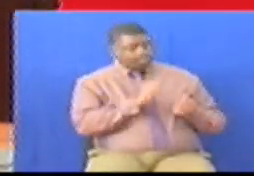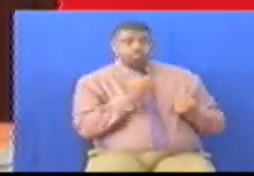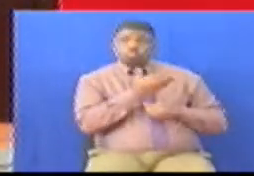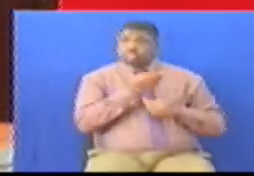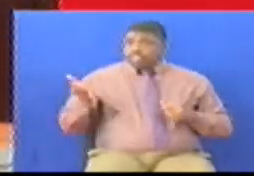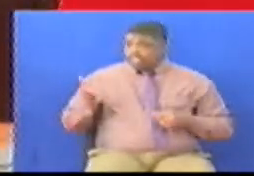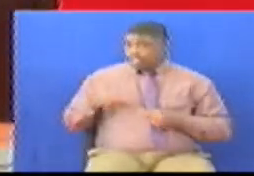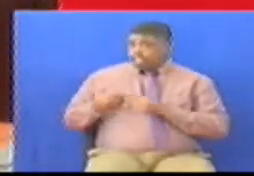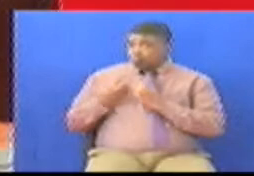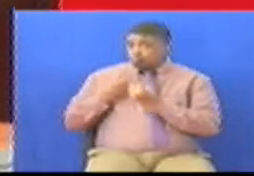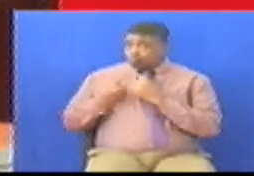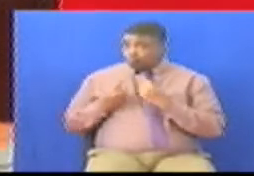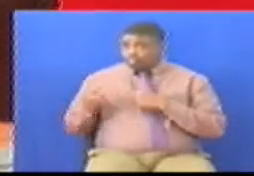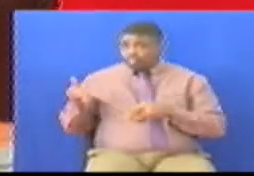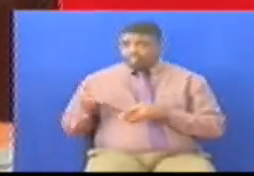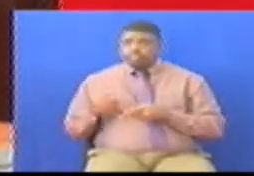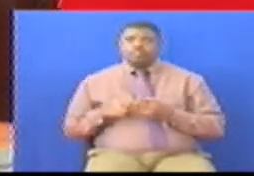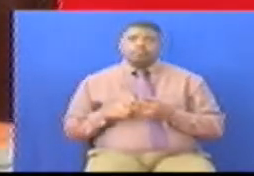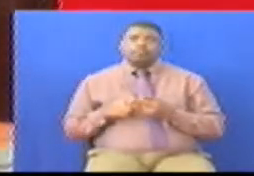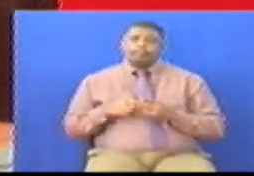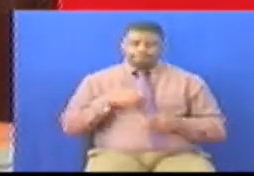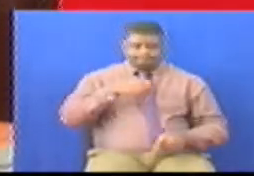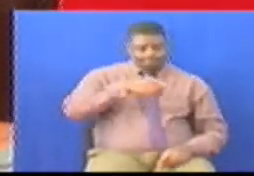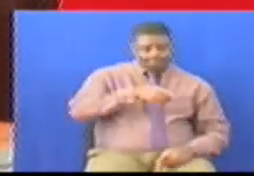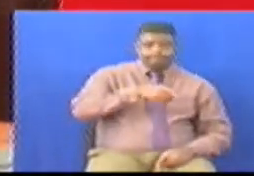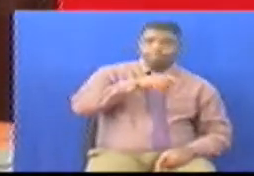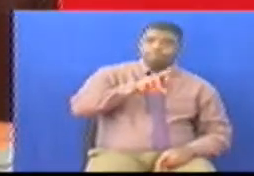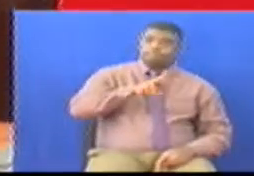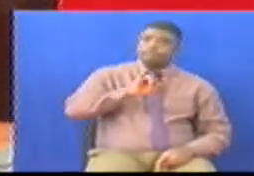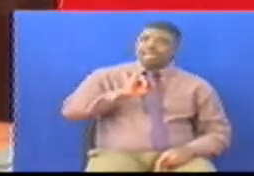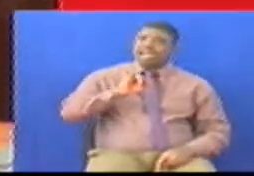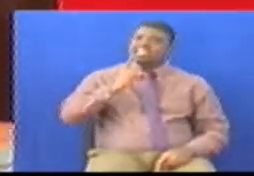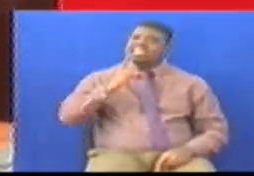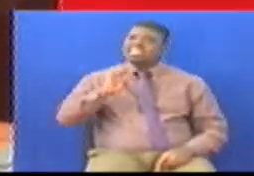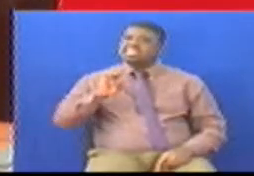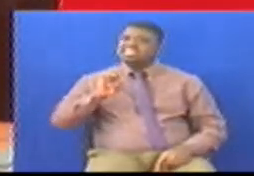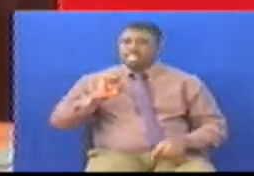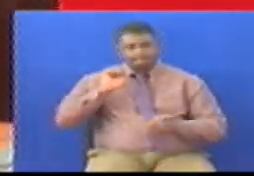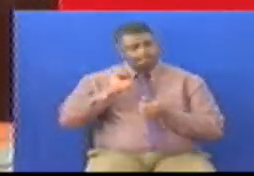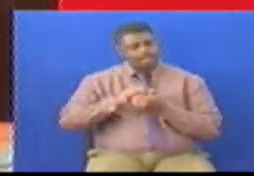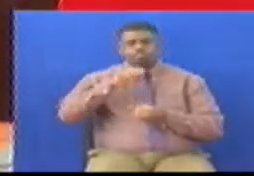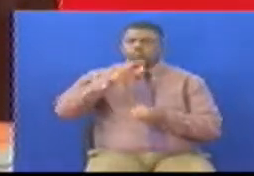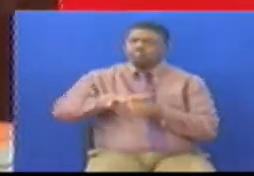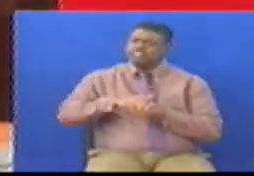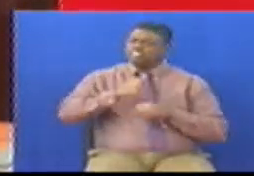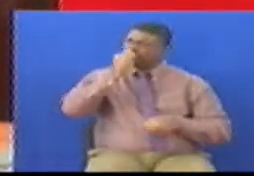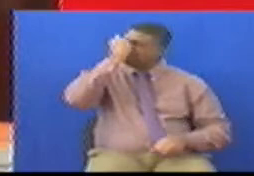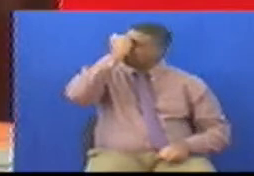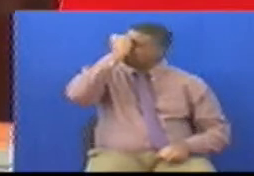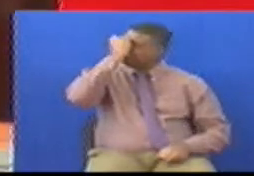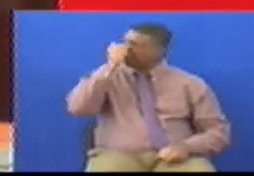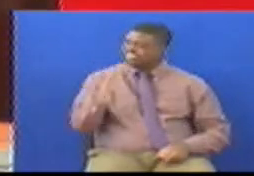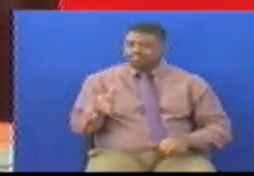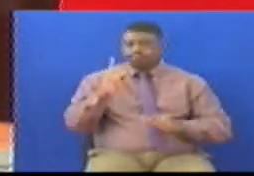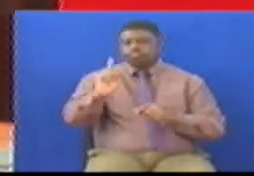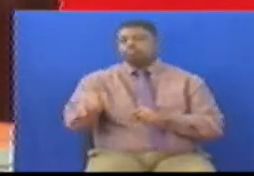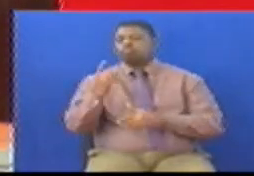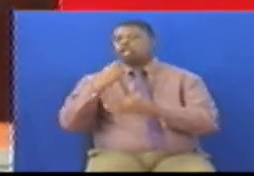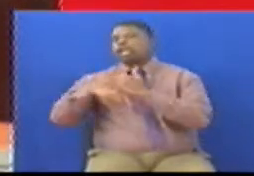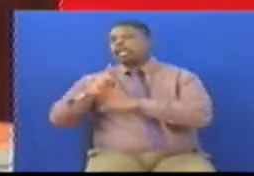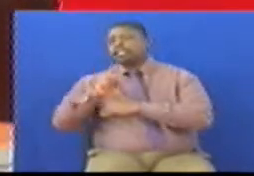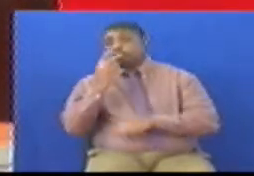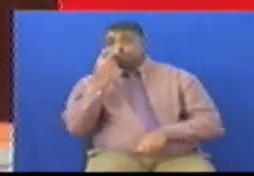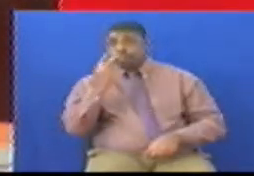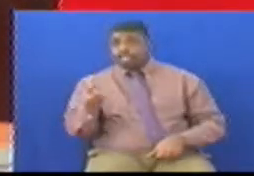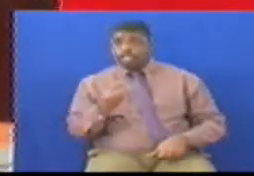spika ni swala zima la pride. Pride ina mambo mengi na kuna uchafu mwingi upo hapo ndani. Kwa mfano,